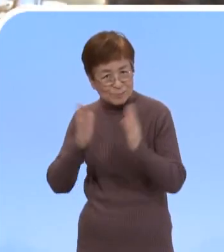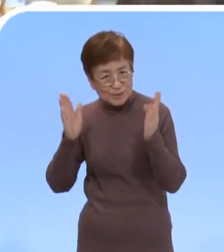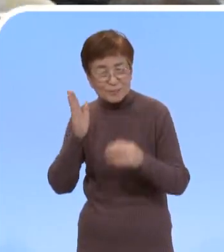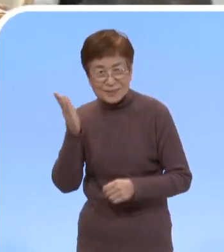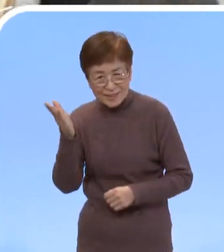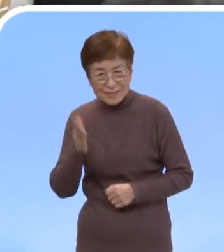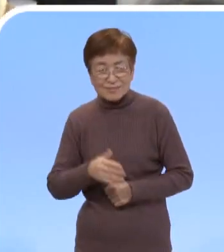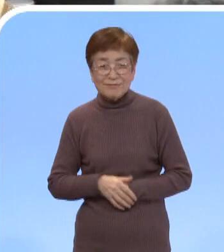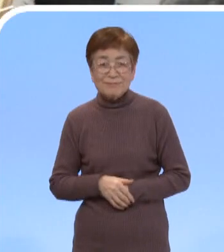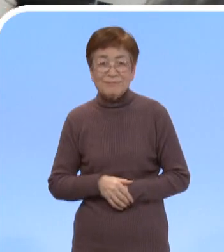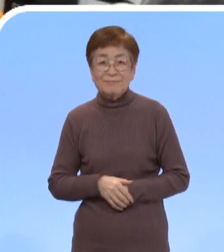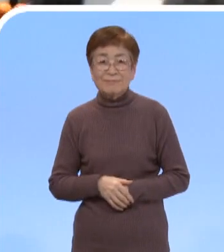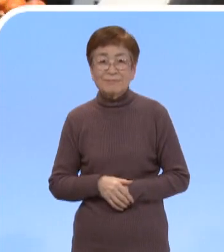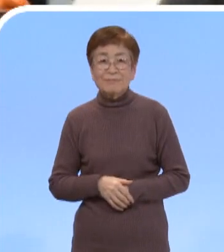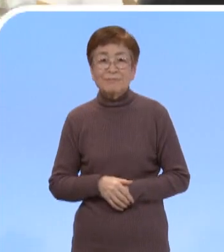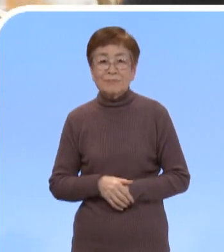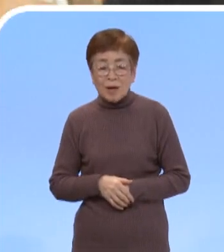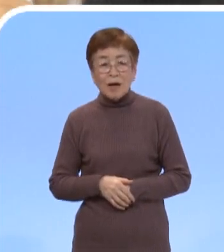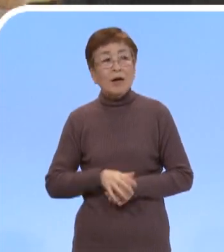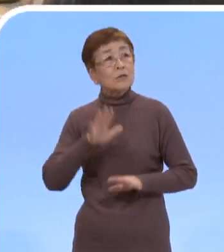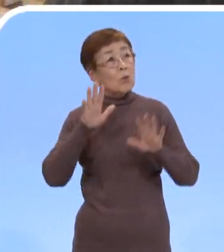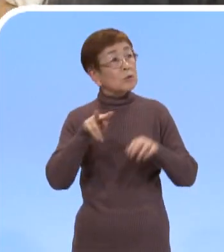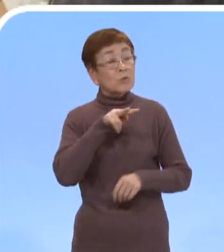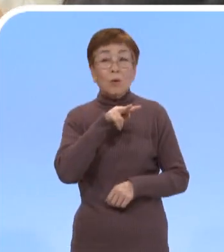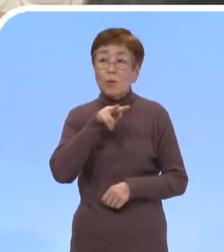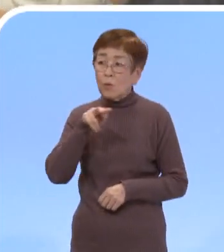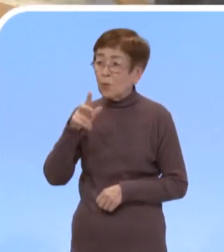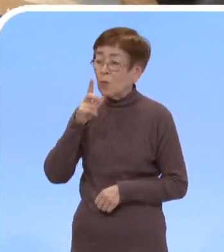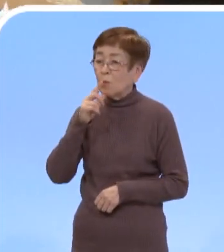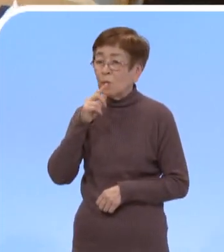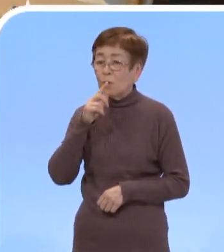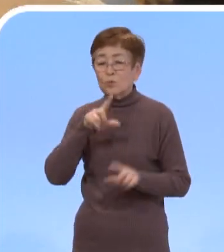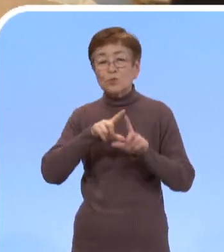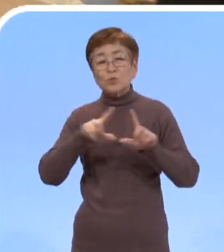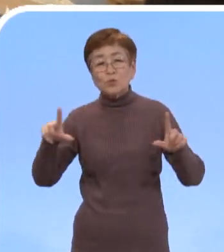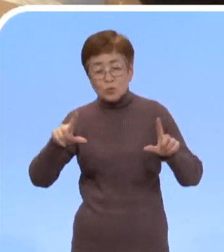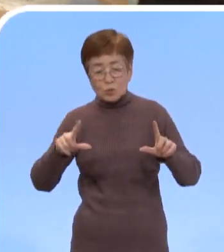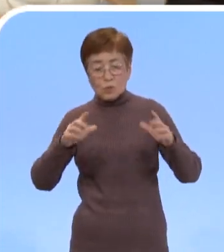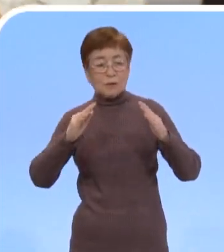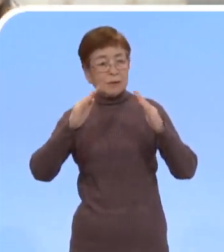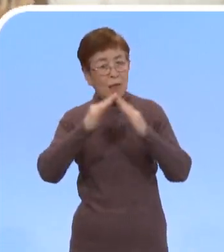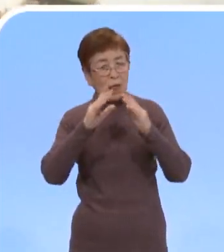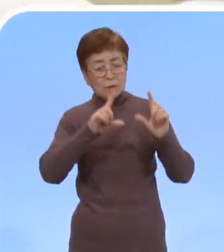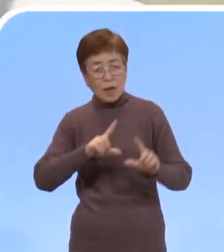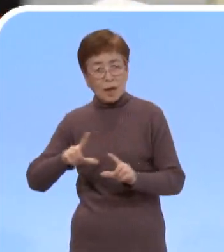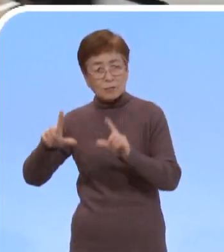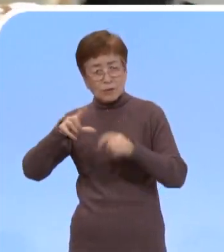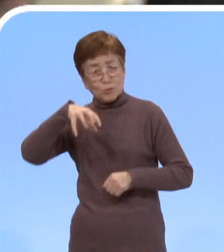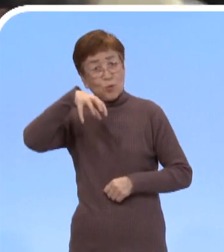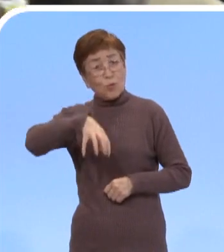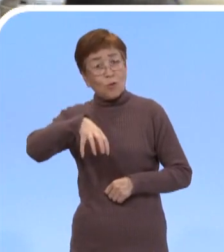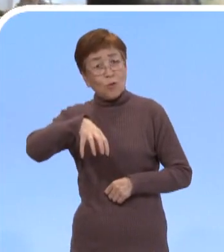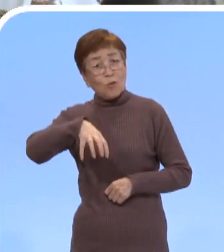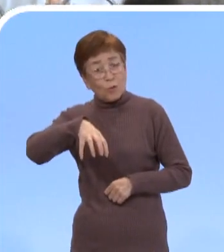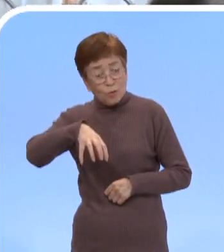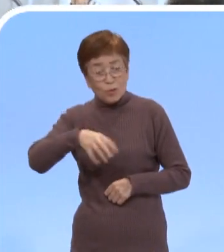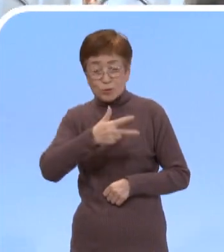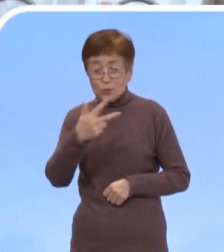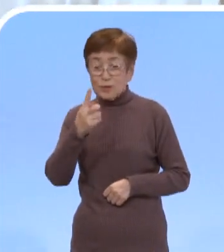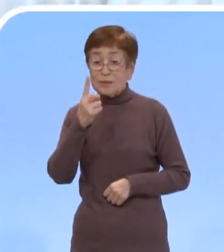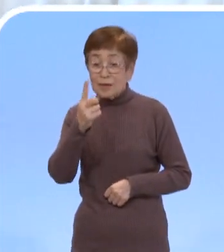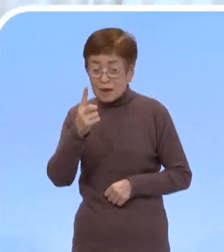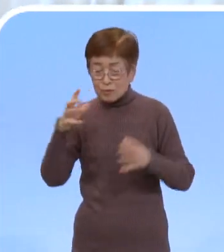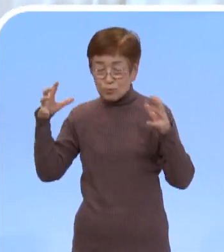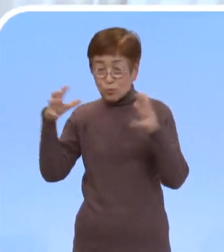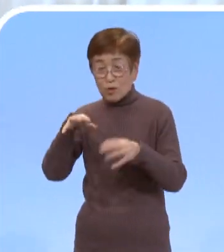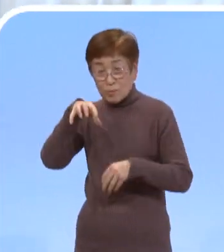。 あ、こんな風になってるんですね。 はい、本当にもうお家って感じ。 はい、普段のリビングが、 あ、そうです、そうです、は い、普段のリビング